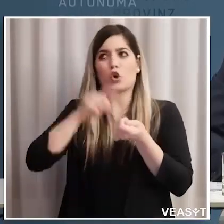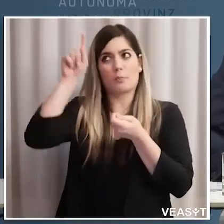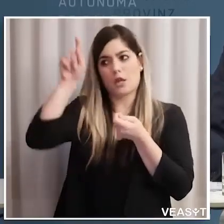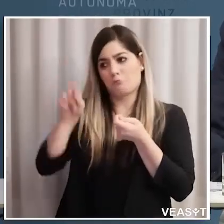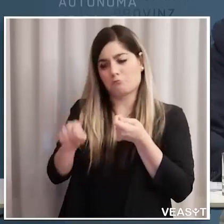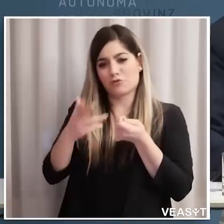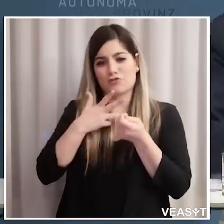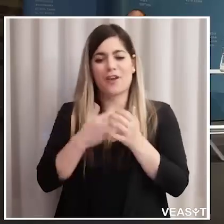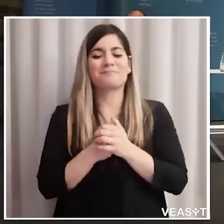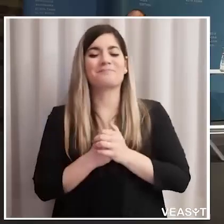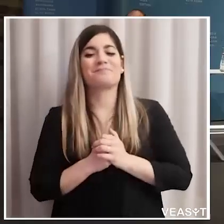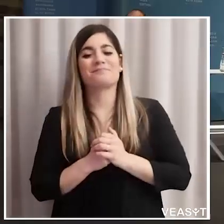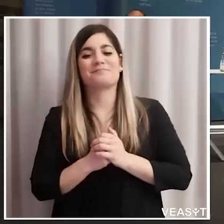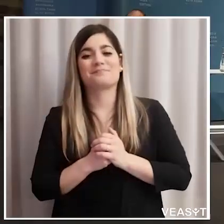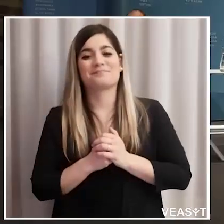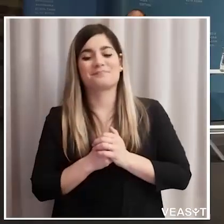autonoma.